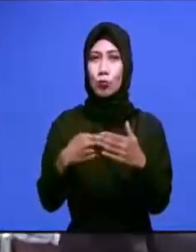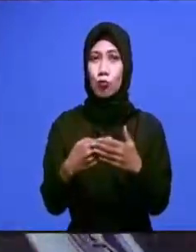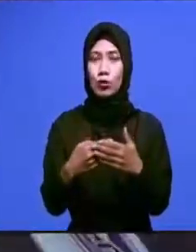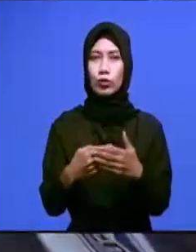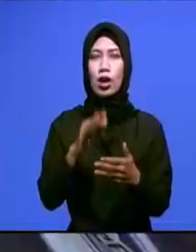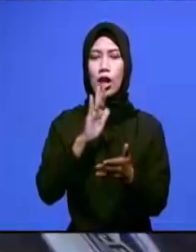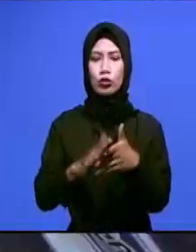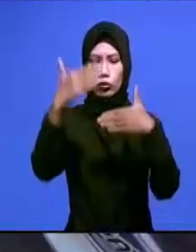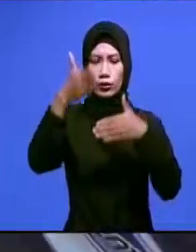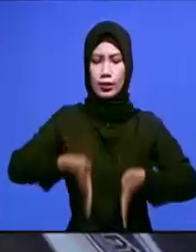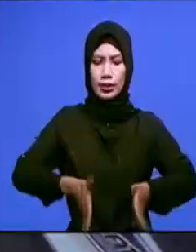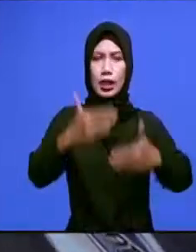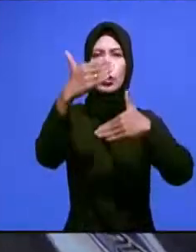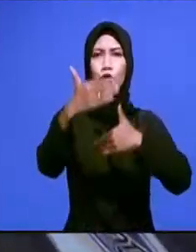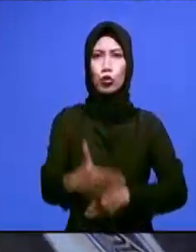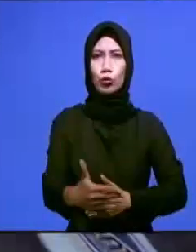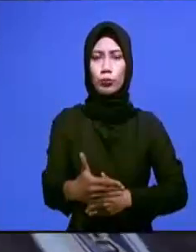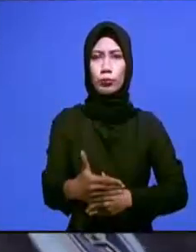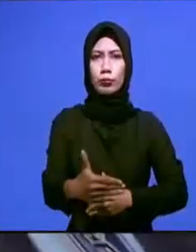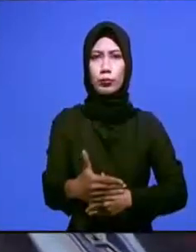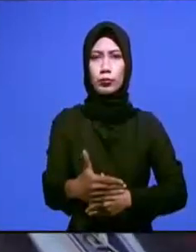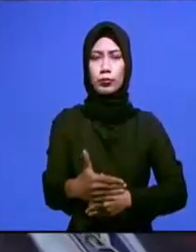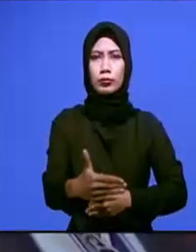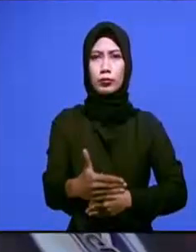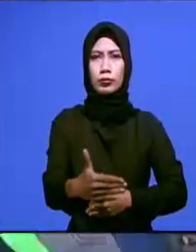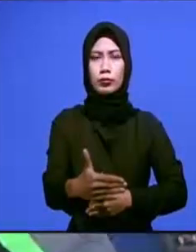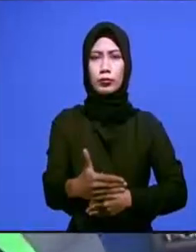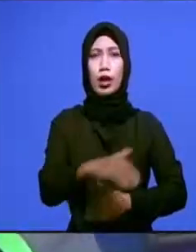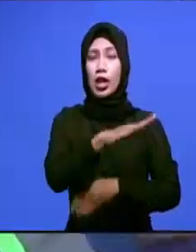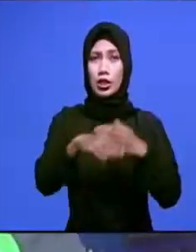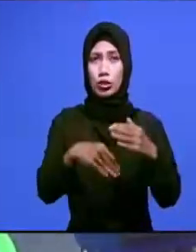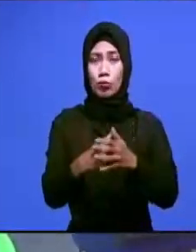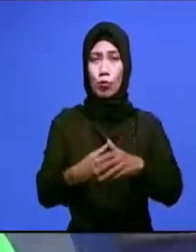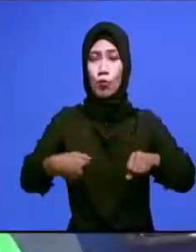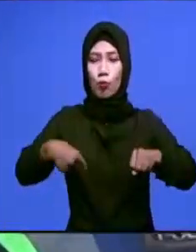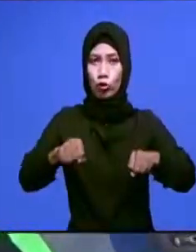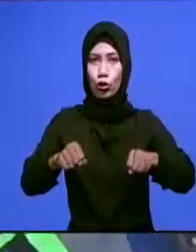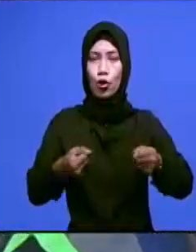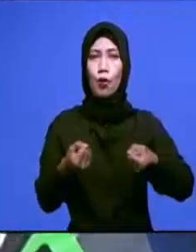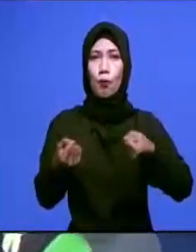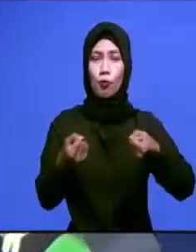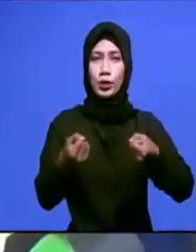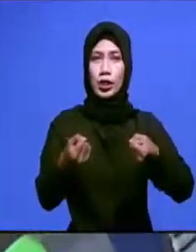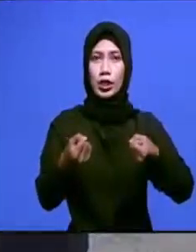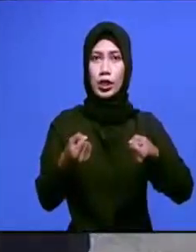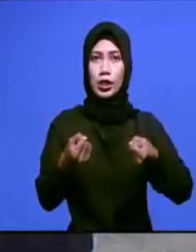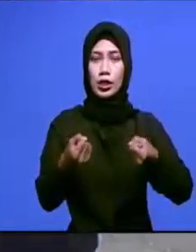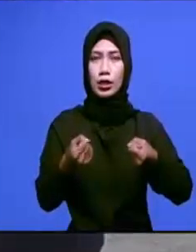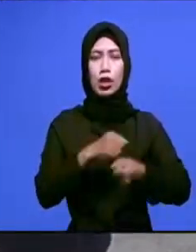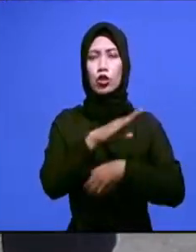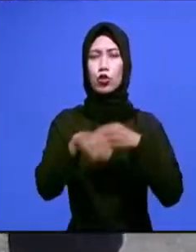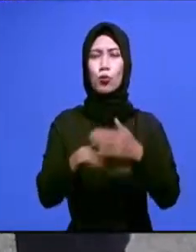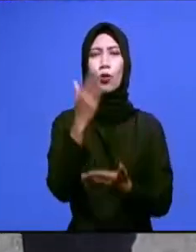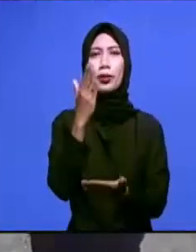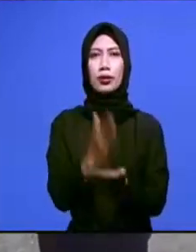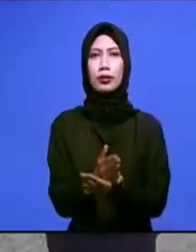Gubernur Suryo di depan Gedung Negara Gerahadi Surabaya. Seluruh pengendara kendaraan baik roda 2 dan roda 4 berhenti untuk